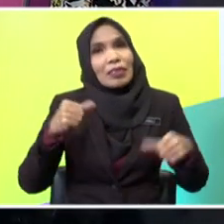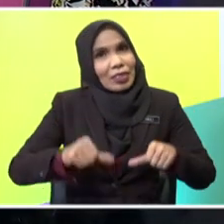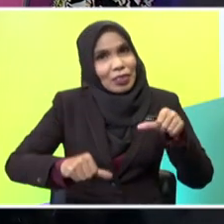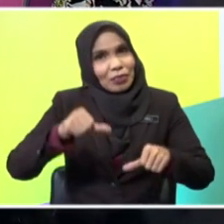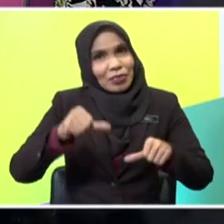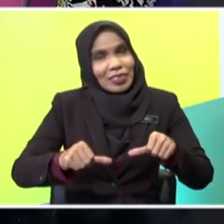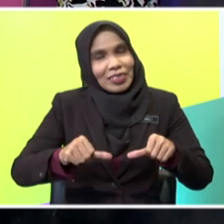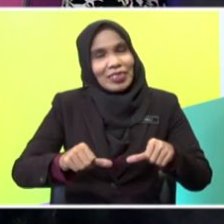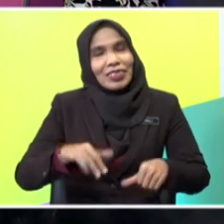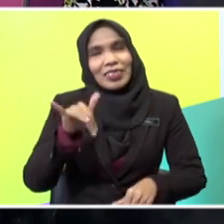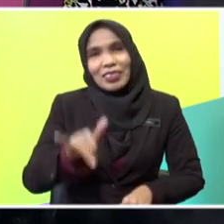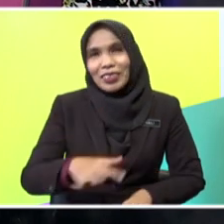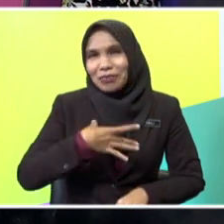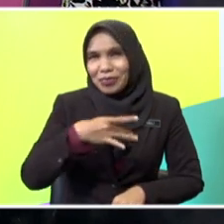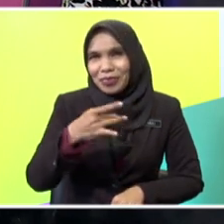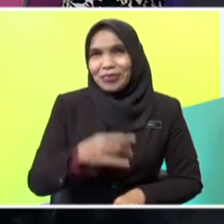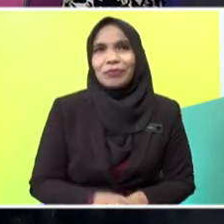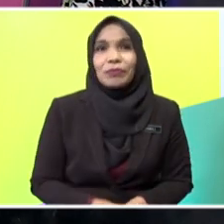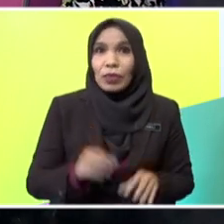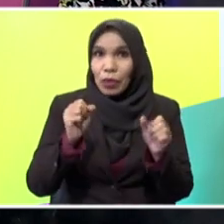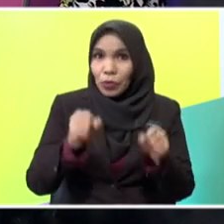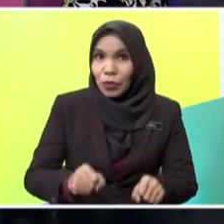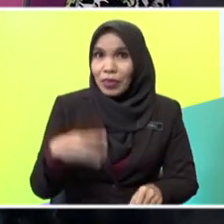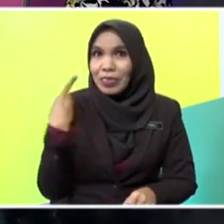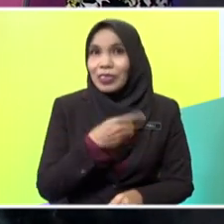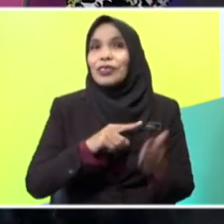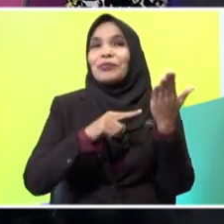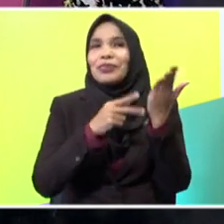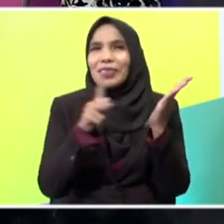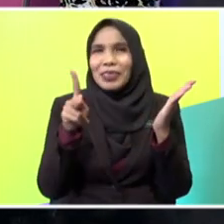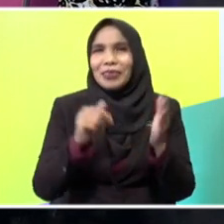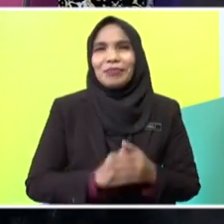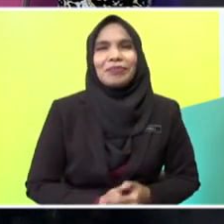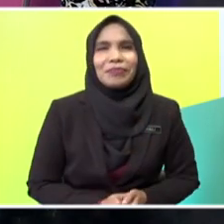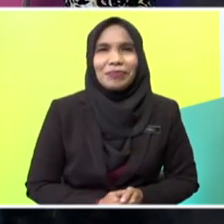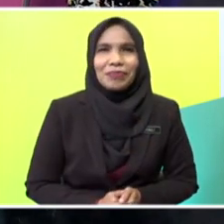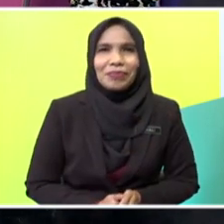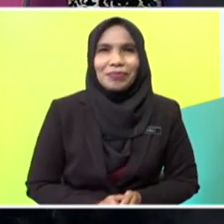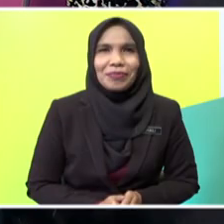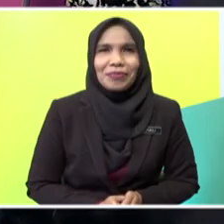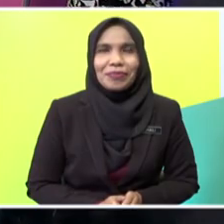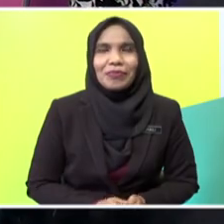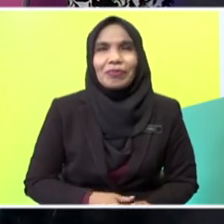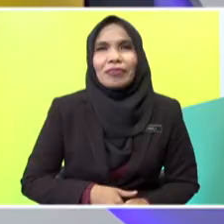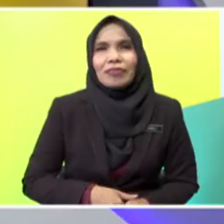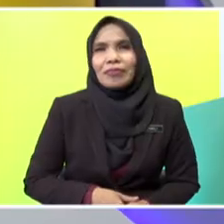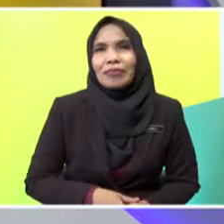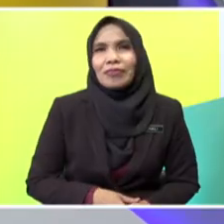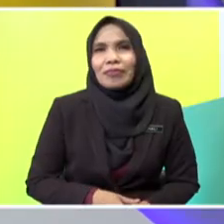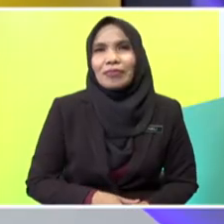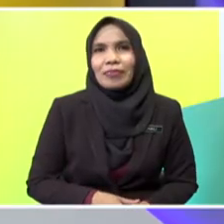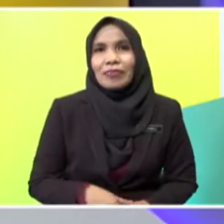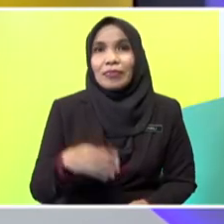Ya. Boleh kita mulakan? Boleh. Silakan. Baik. Biasanya kami akan